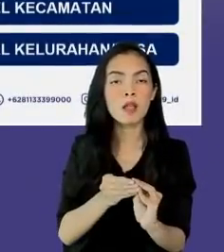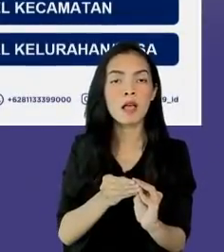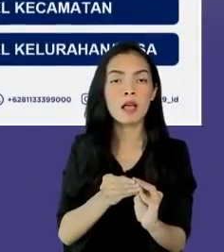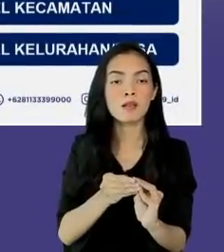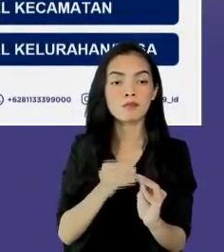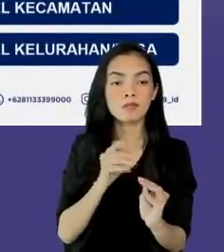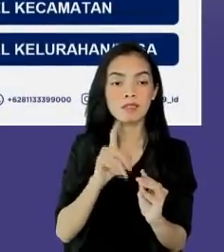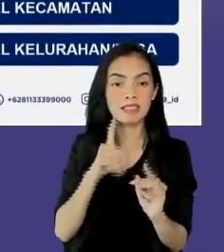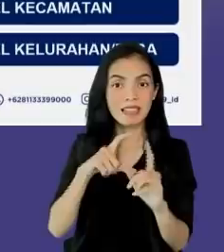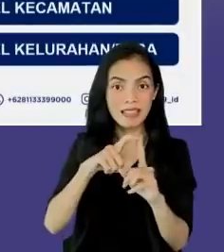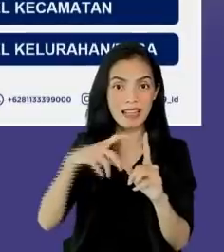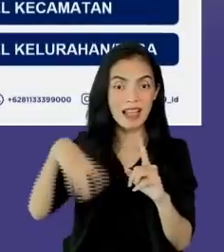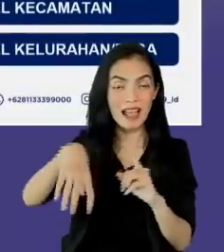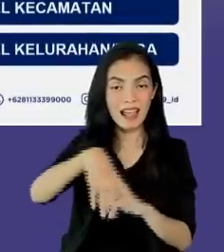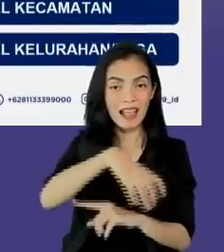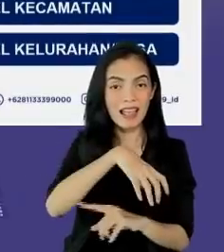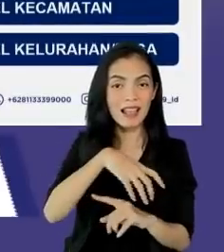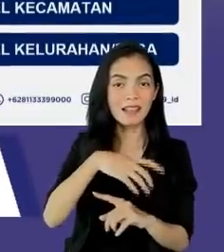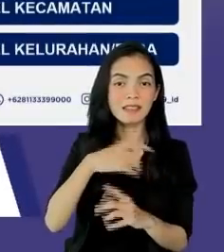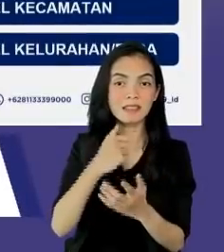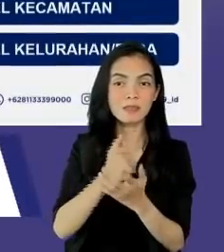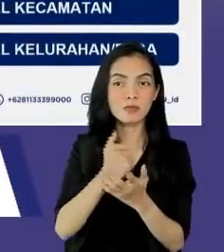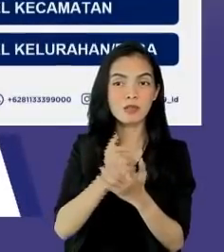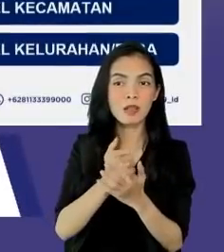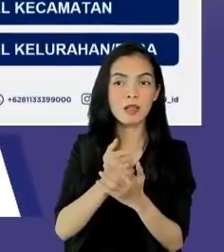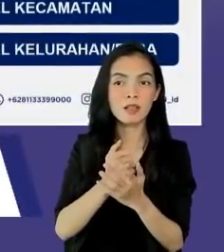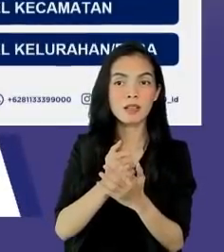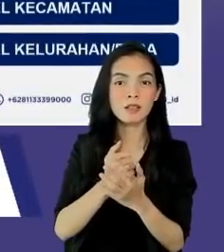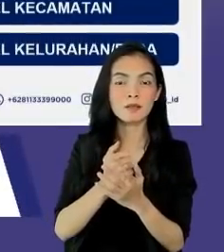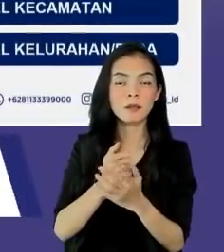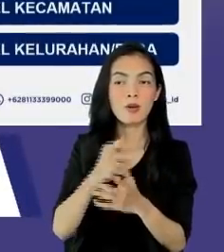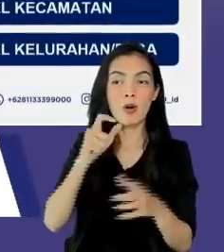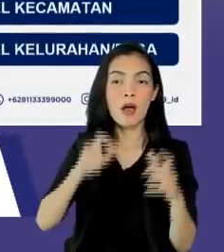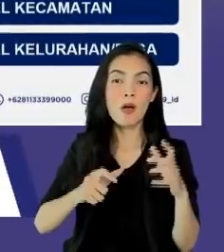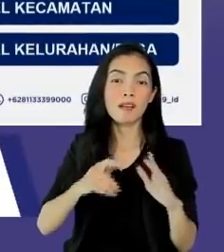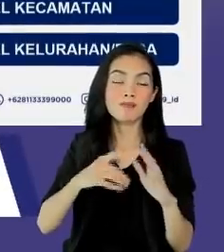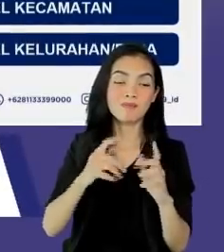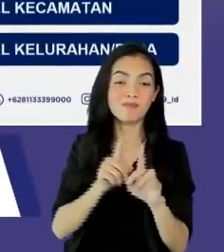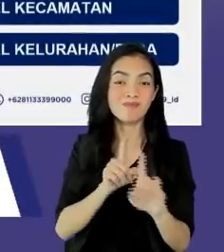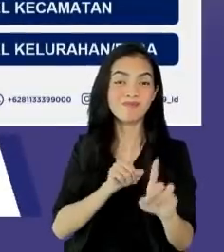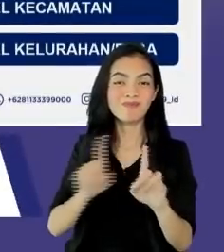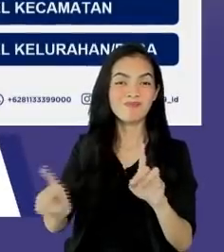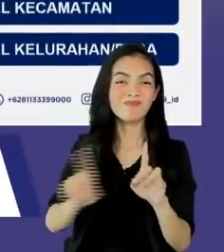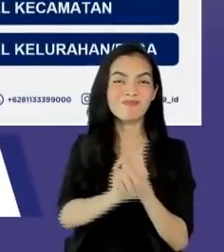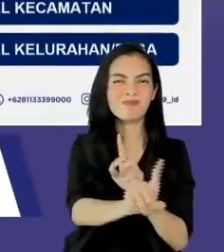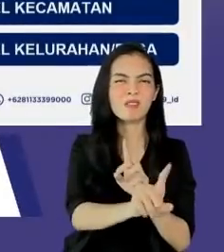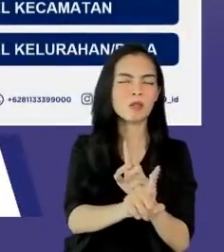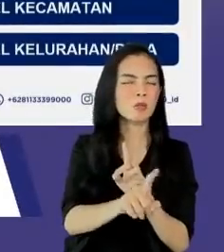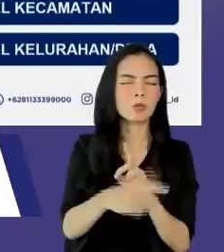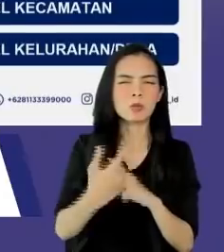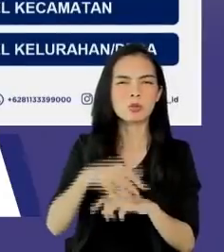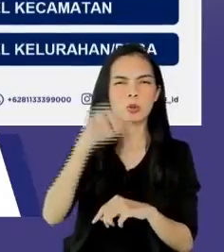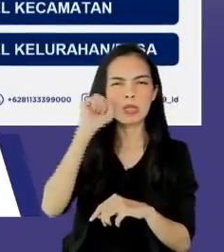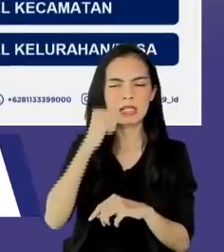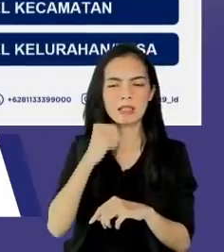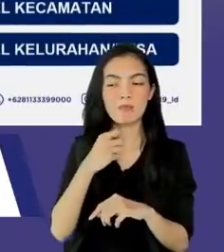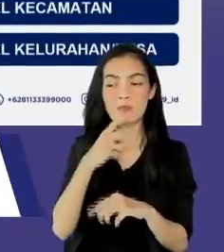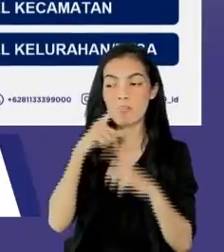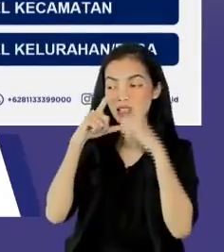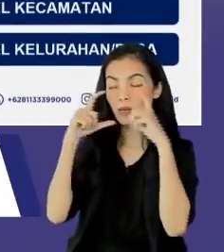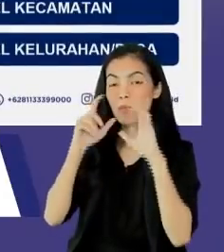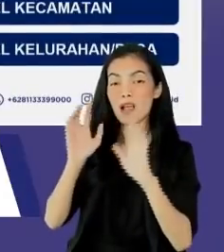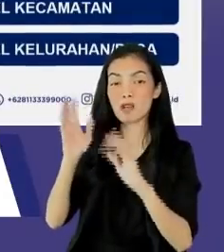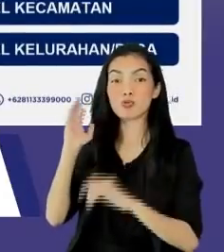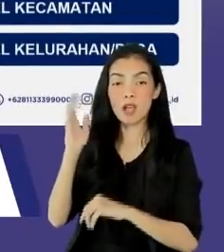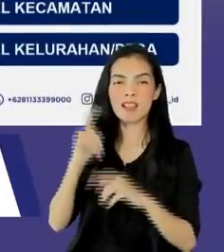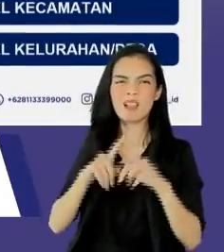secara cakupan wilayah lebih rendah kepatuhan menjaga jarak dibandingkan dengan menggunakan masker. Di sini bisa kita lihat